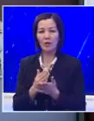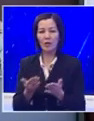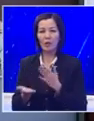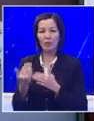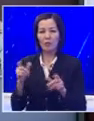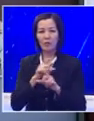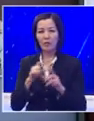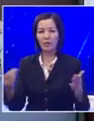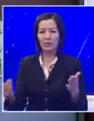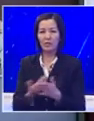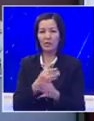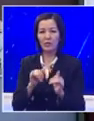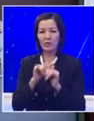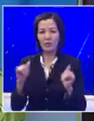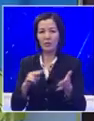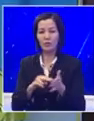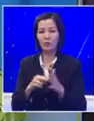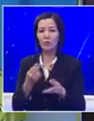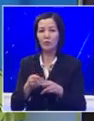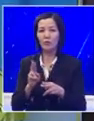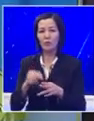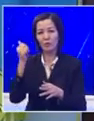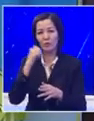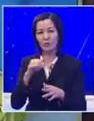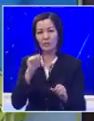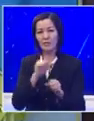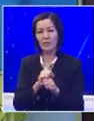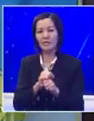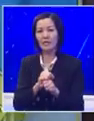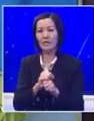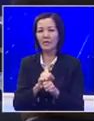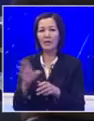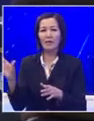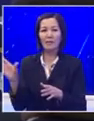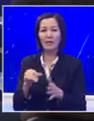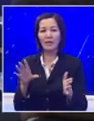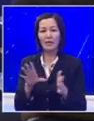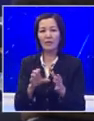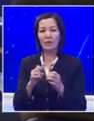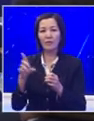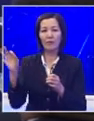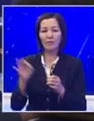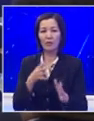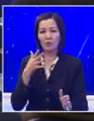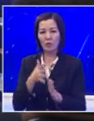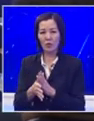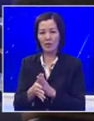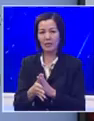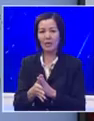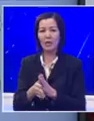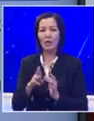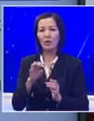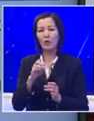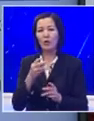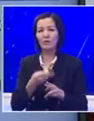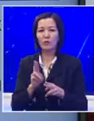бұрынғы нысандарды жаңарту жетілдіру жоспарда. Өйткені тозған станциялар мен желілер бар салдарынан энергияның 11% жолда жоғалады.